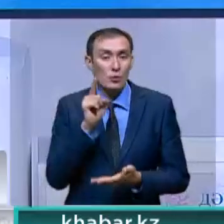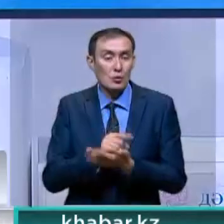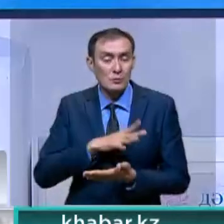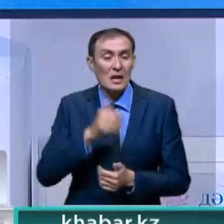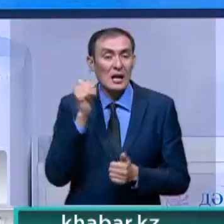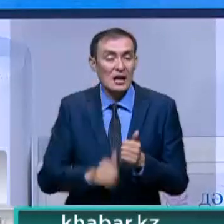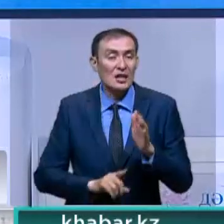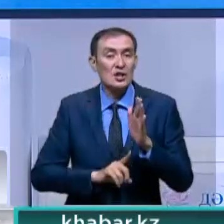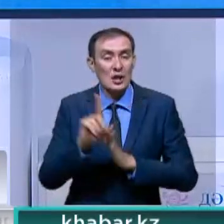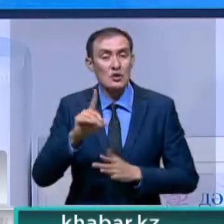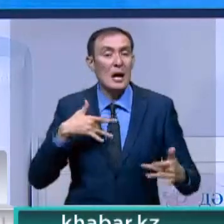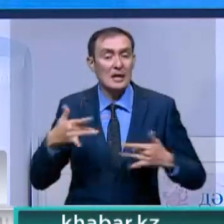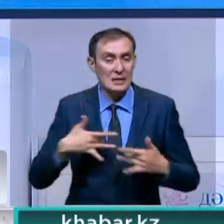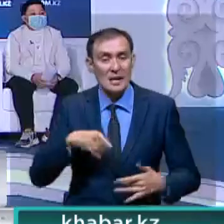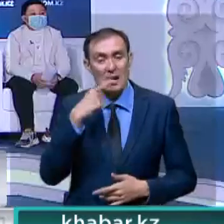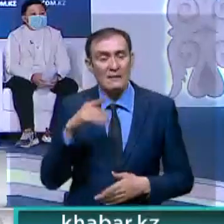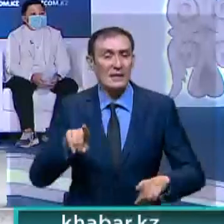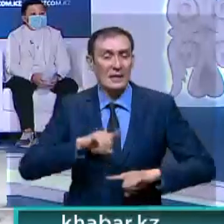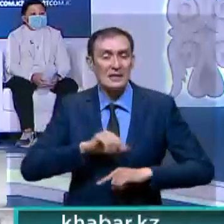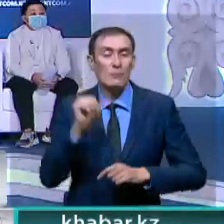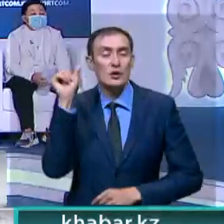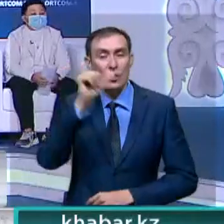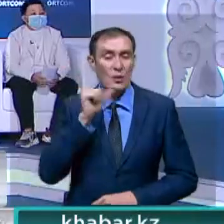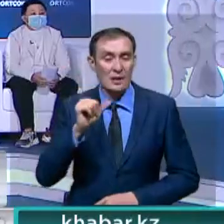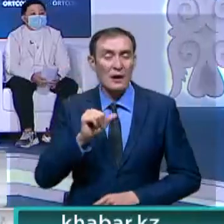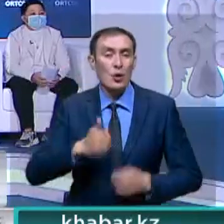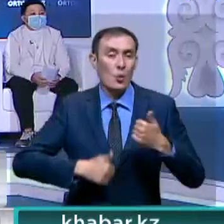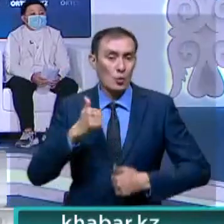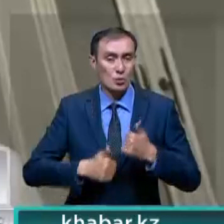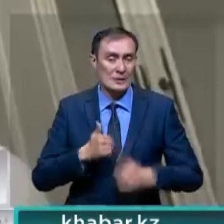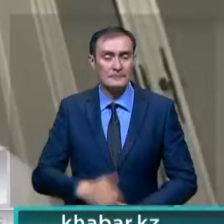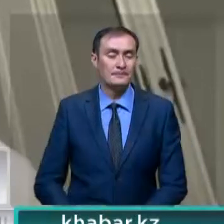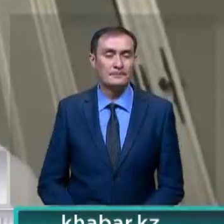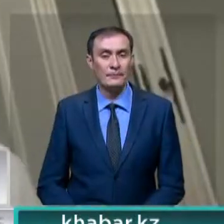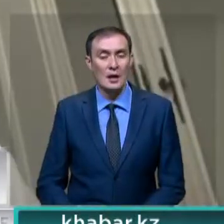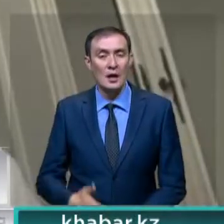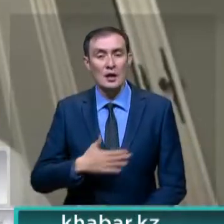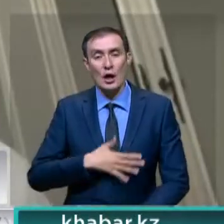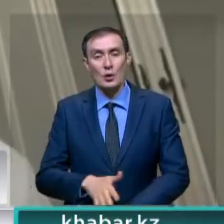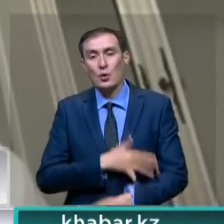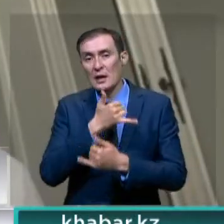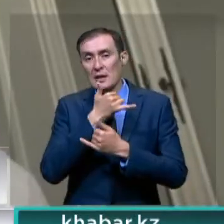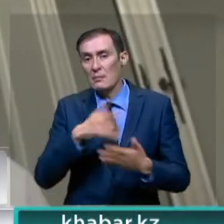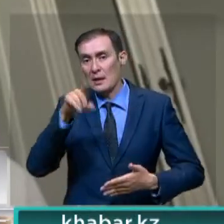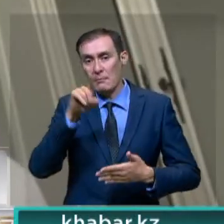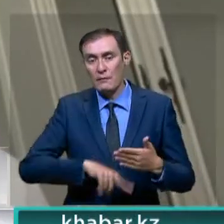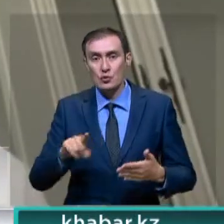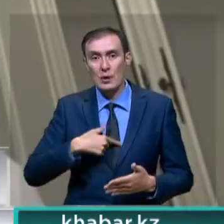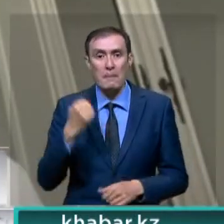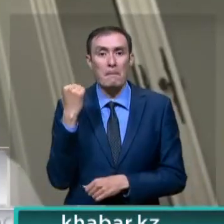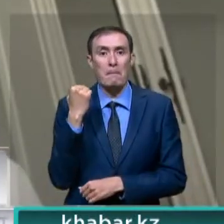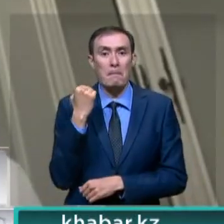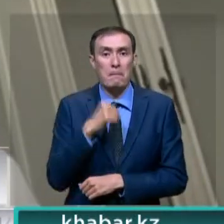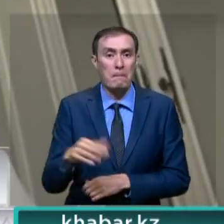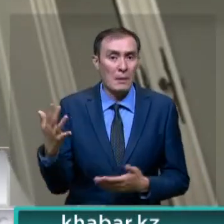пройти каждый начинающий артист, считает финалистка прошлогоднего песенного конкурса. Я долго не могла поверить, что я победила.